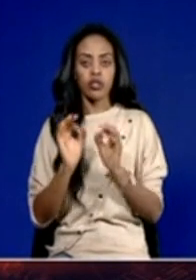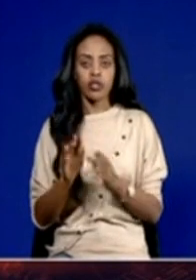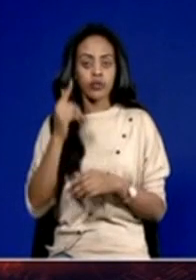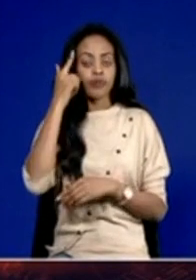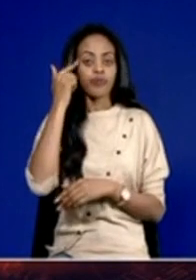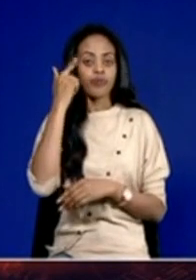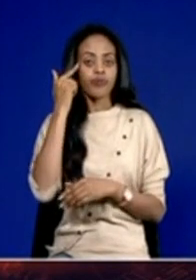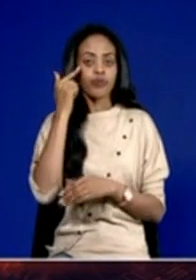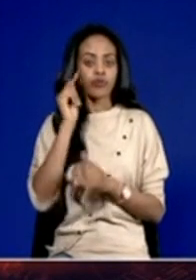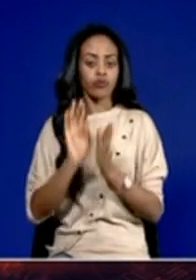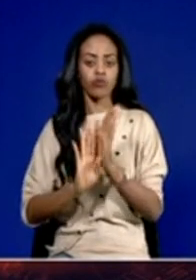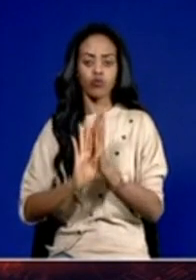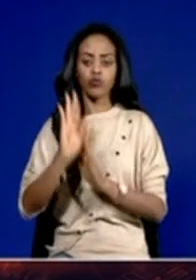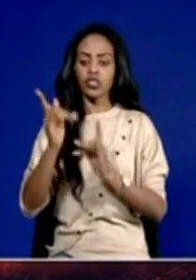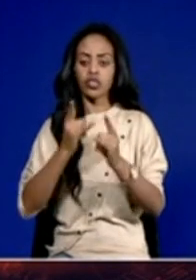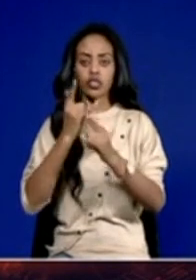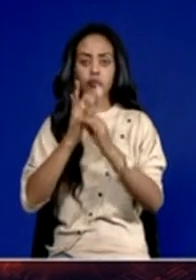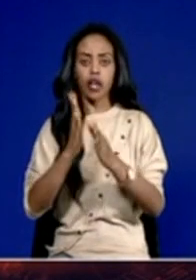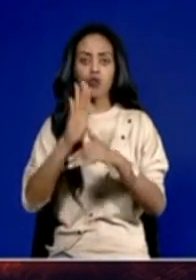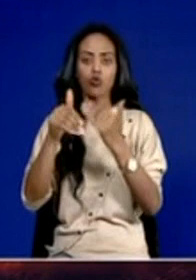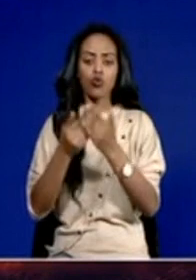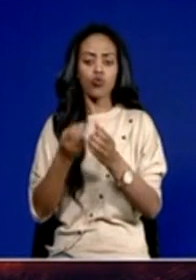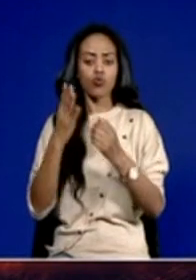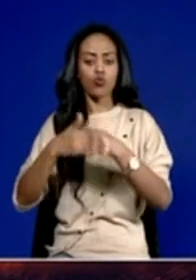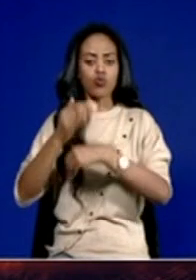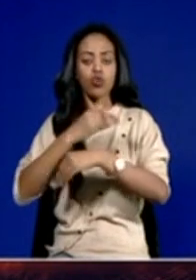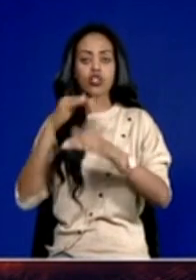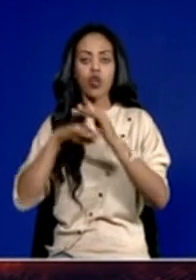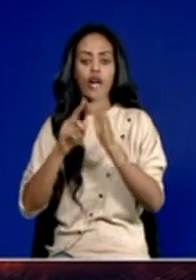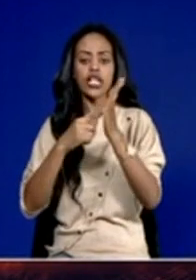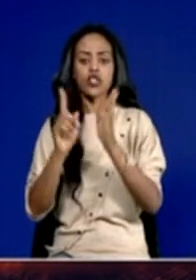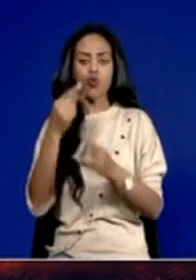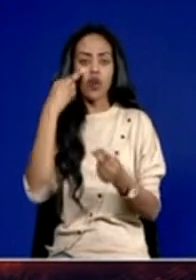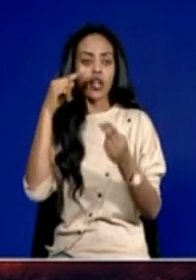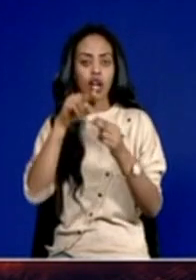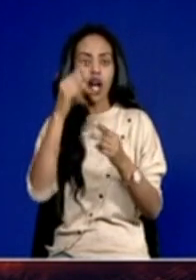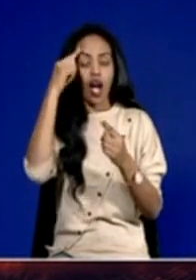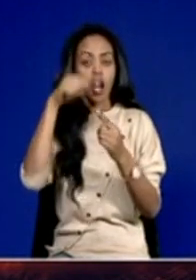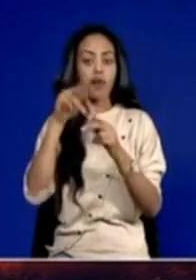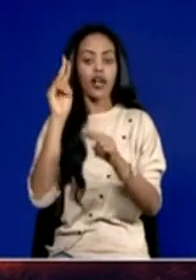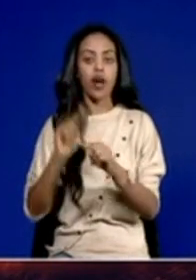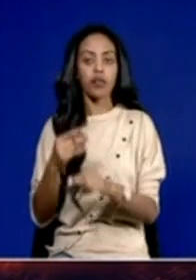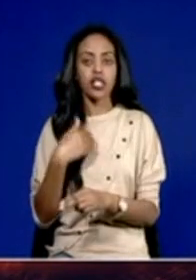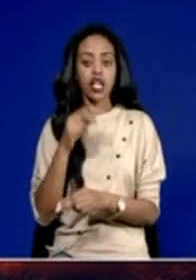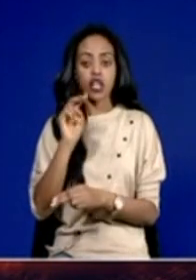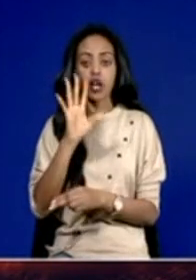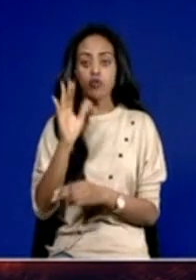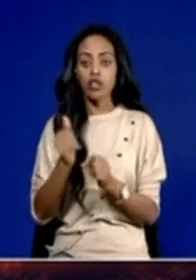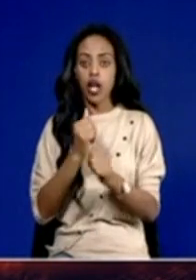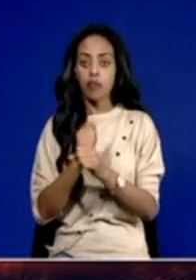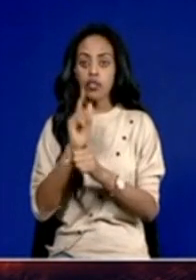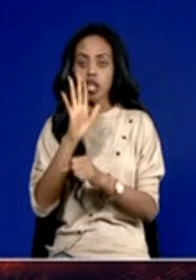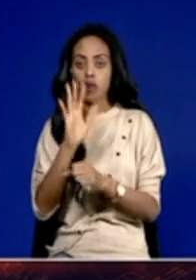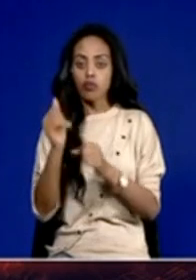ትግራይ ምዕልቲ ዘመናዊት በቃ ልዕል እቶት ዘለዋ ግልፂ ዝኾነ ራእይ ግልፂ ዝኾነ ዕላማ ኢና ኣቐሚትና እቲ ናይ 25 ዓመት እቲ ናይ